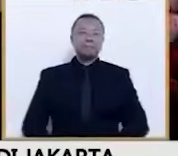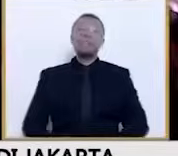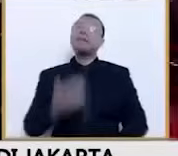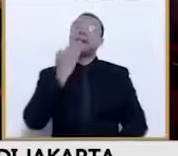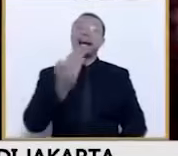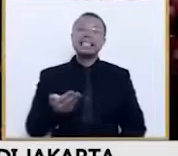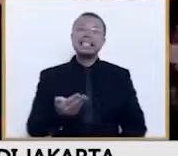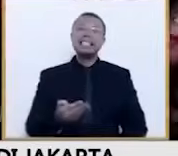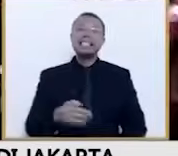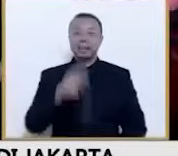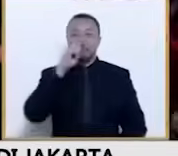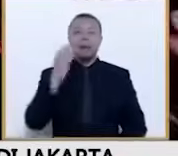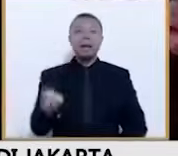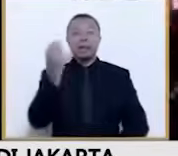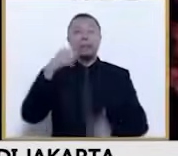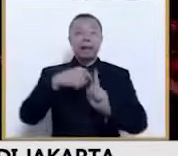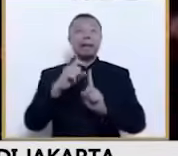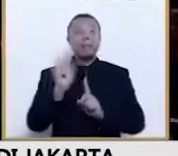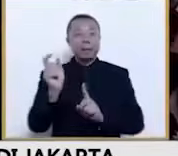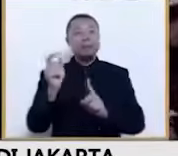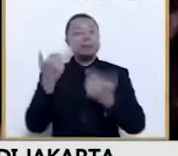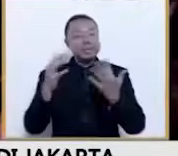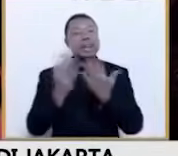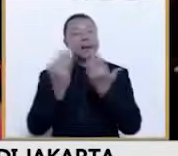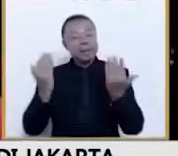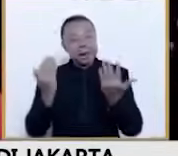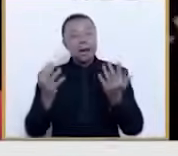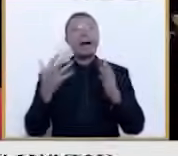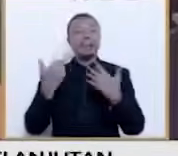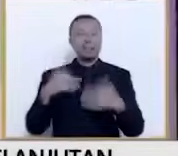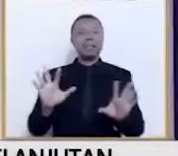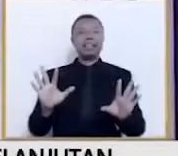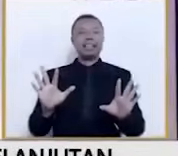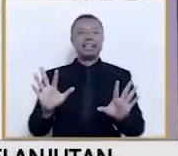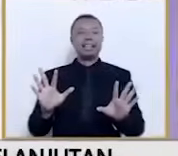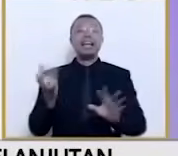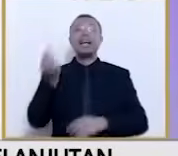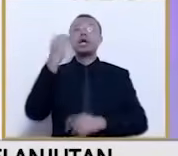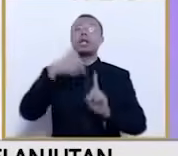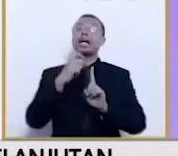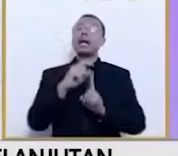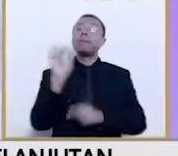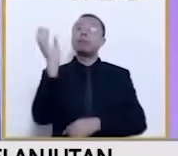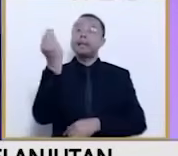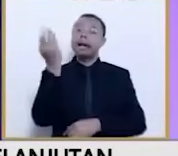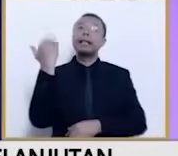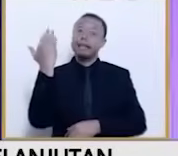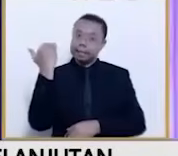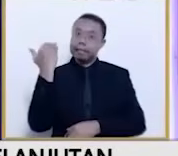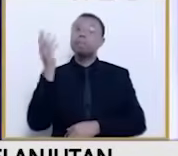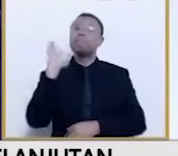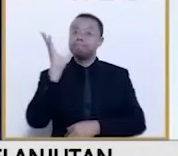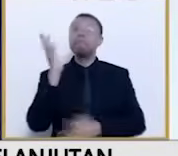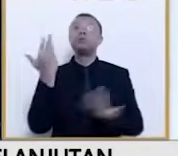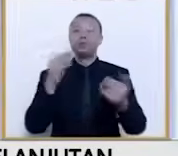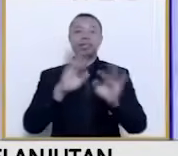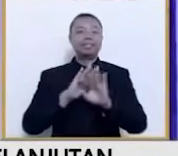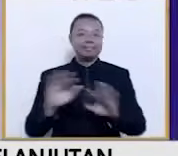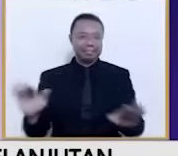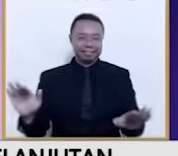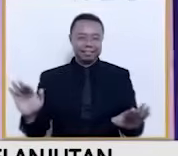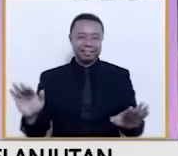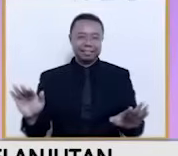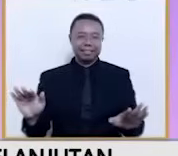Terima kasih atas sambutan dan juga pimpinan doanya Bapak Wahyu Dinata, Ketua Komisi Pemilihan Umum Provinsi DKI